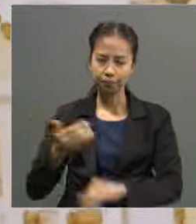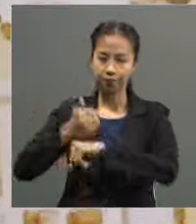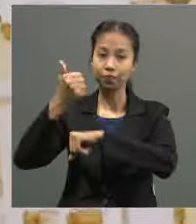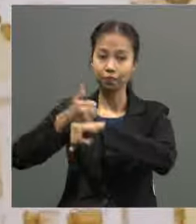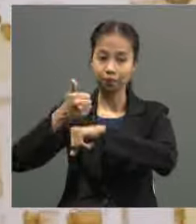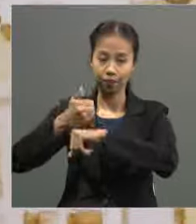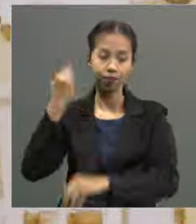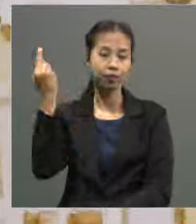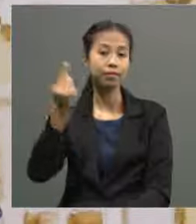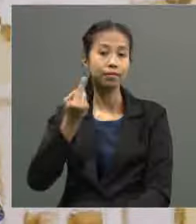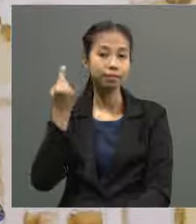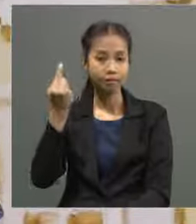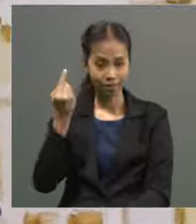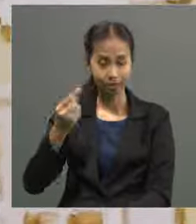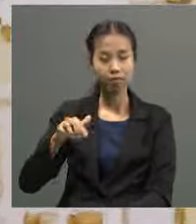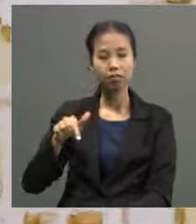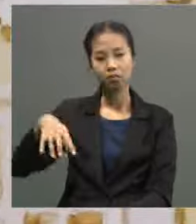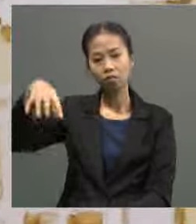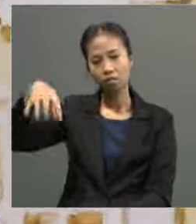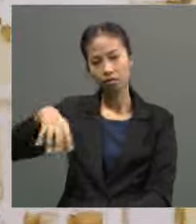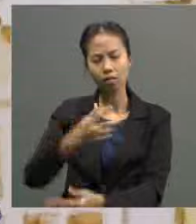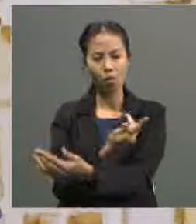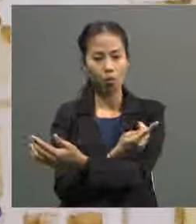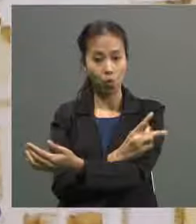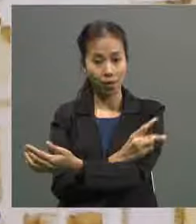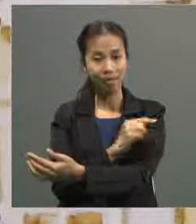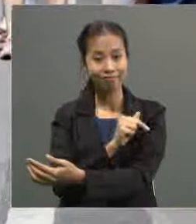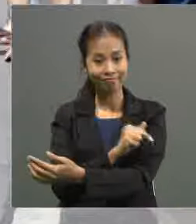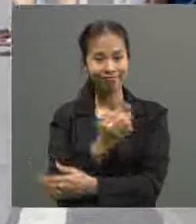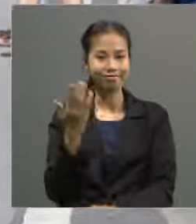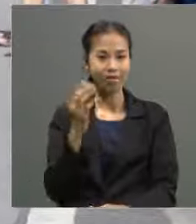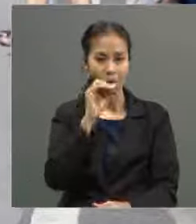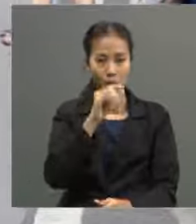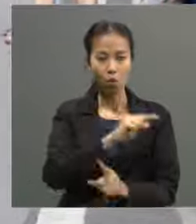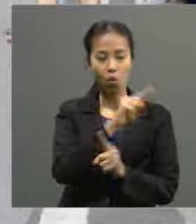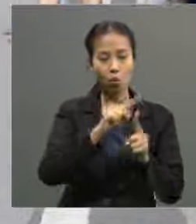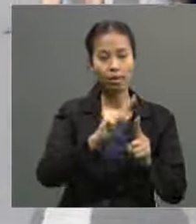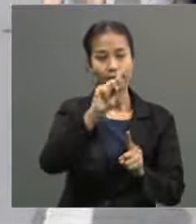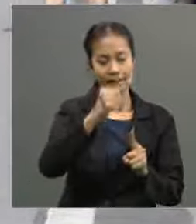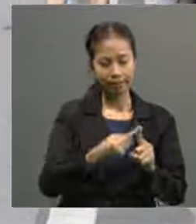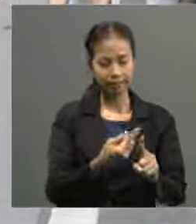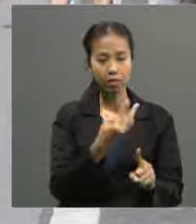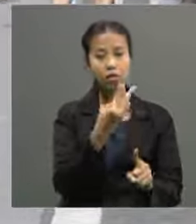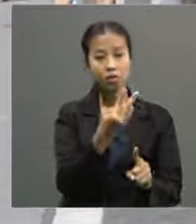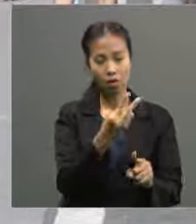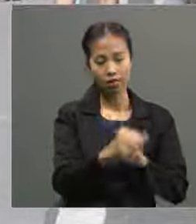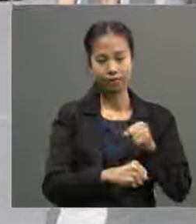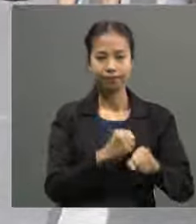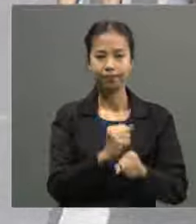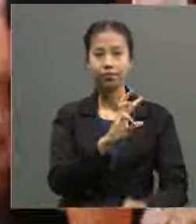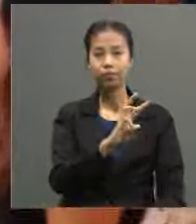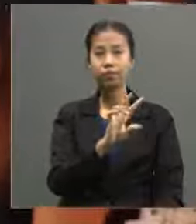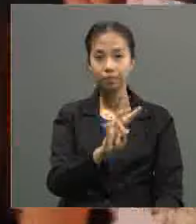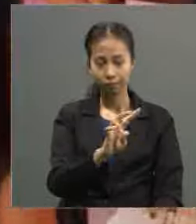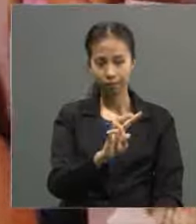การการท่องเที่ยวแห่งประเทศไทยทททสำนักงานภูเก็ตก็บอกนะคะว่าตั้งแต่วันที่1กุมภาพันธ2567นะ